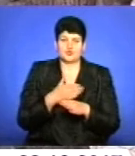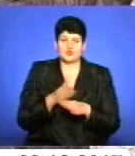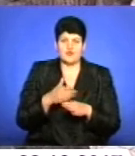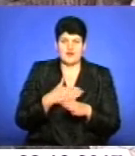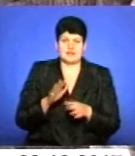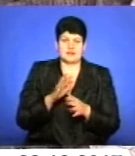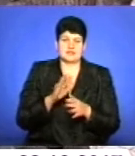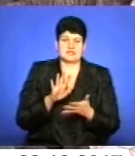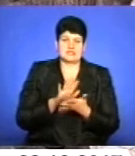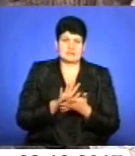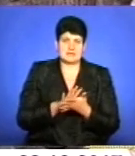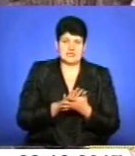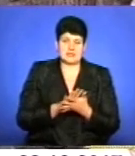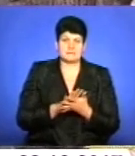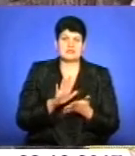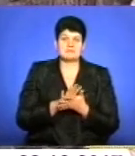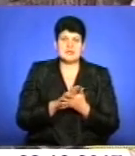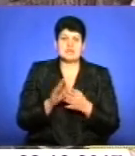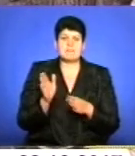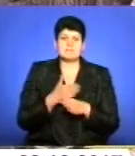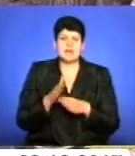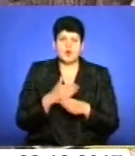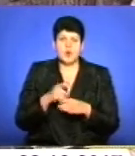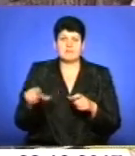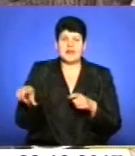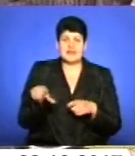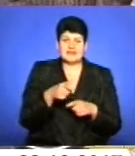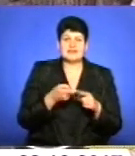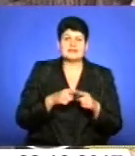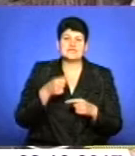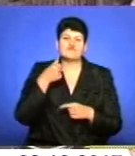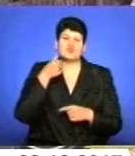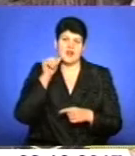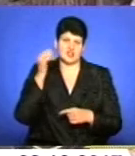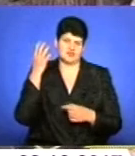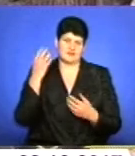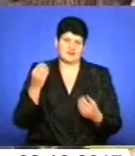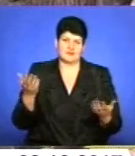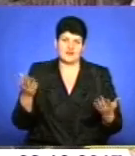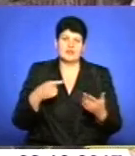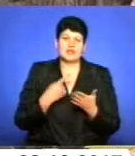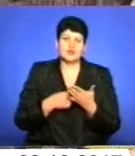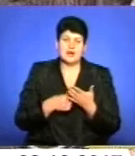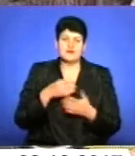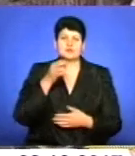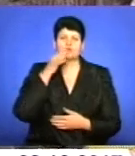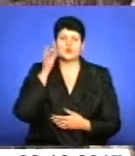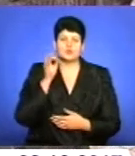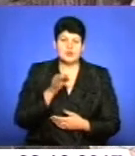сміттєпереробна лінія – це вже вчорашній день. І доказано досвідом не тільки